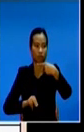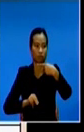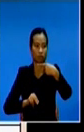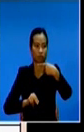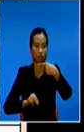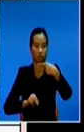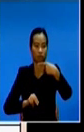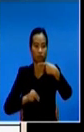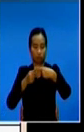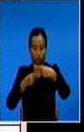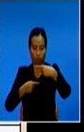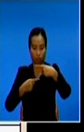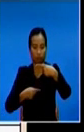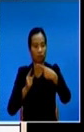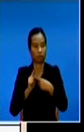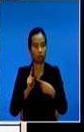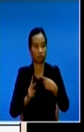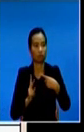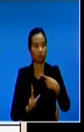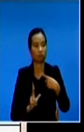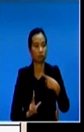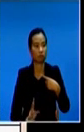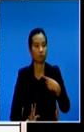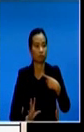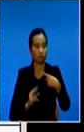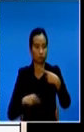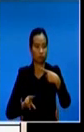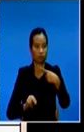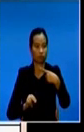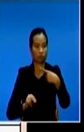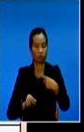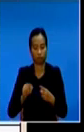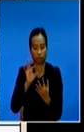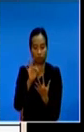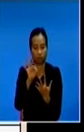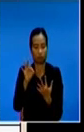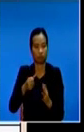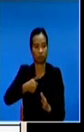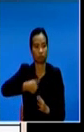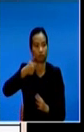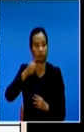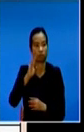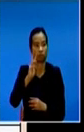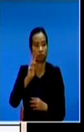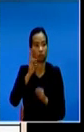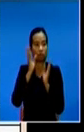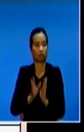ได้ผู้ที่ได้รับเลื่อนเนี่ย6คนเพราะฉะนั้นถ้าท่านดูน